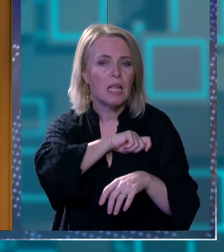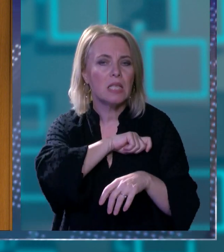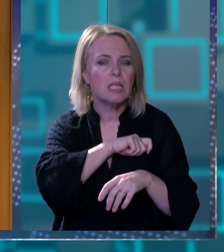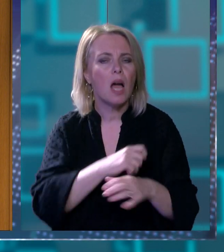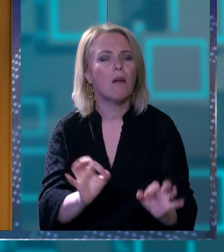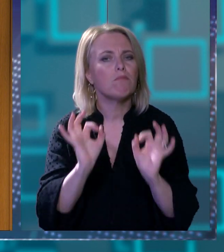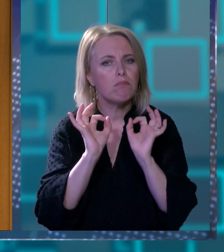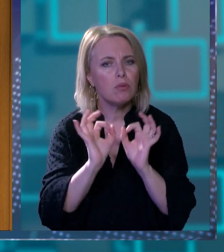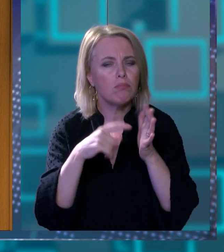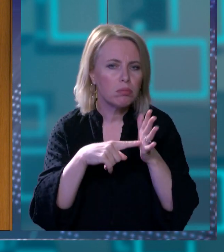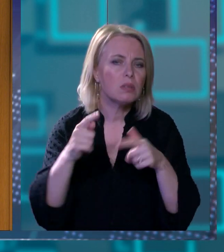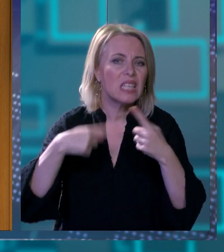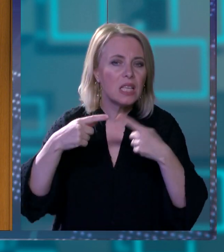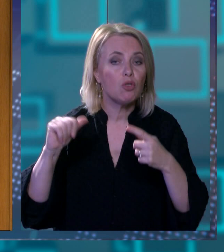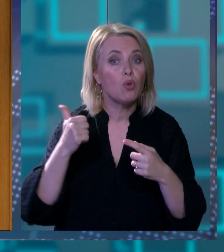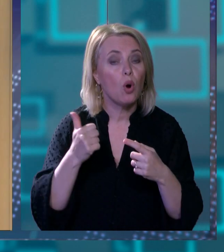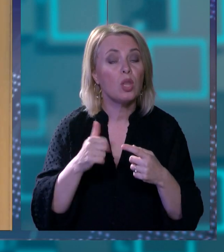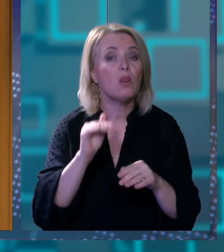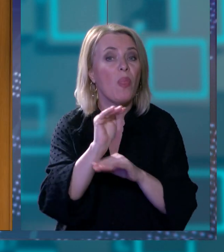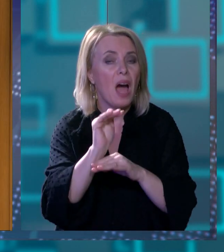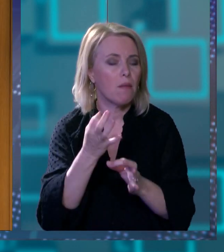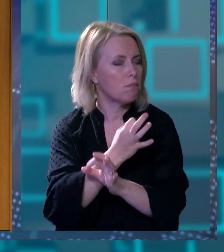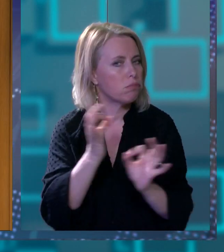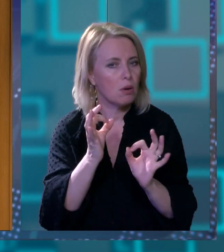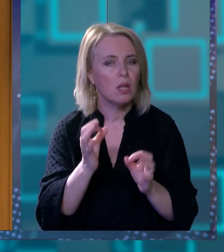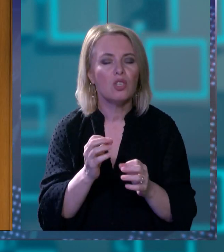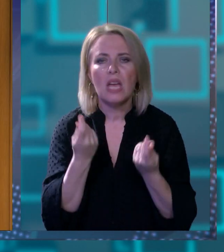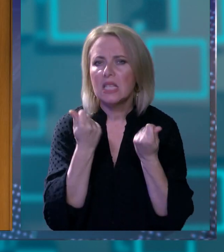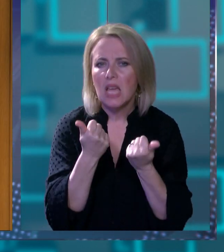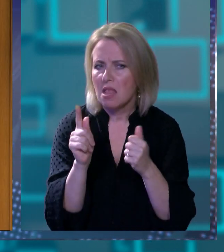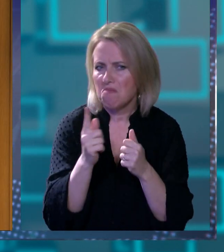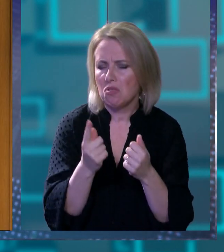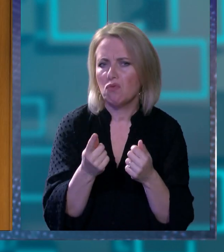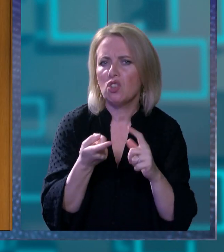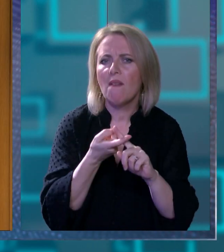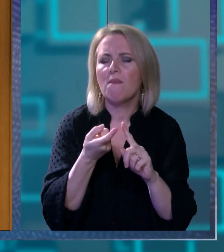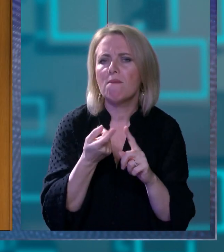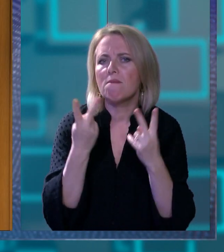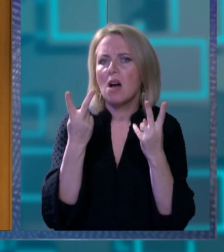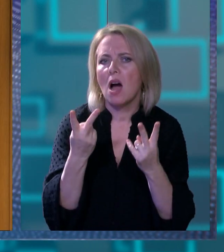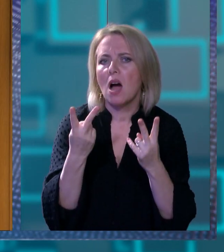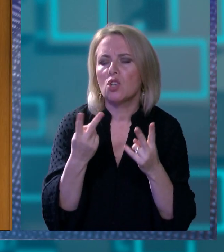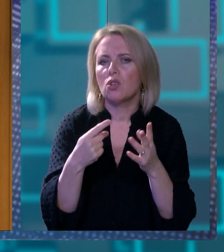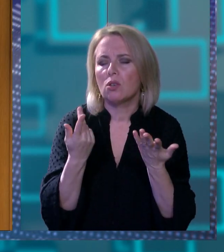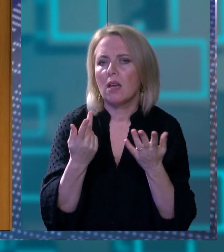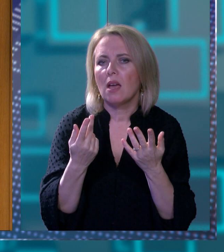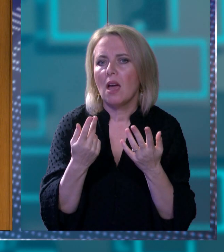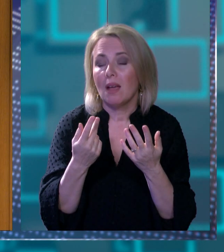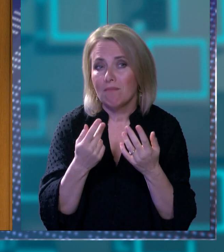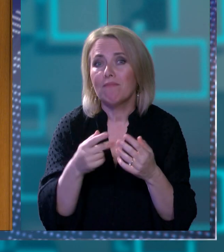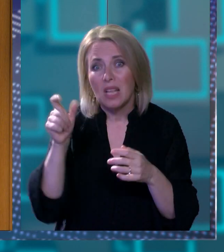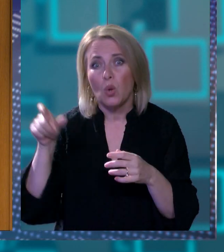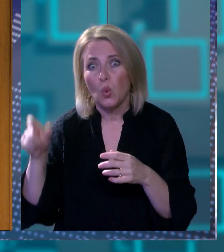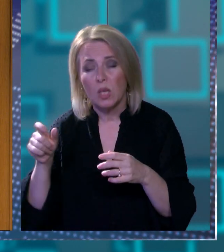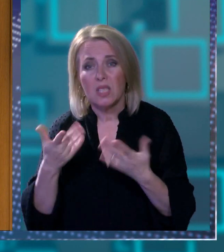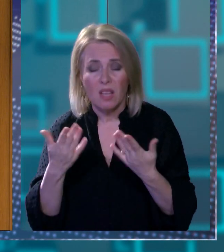odskočna daska za 24. Najave su jako dobre. Cijene više nisu neki faktor. Ljudi su navikli na razno razne